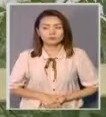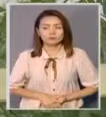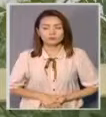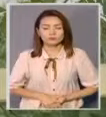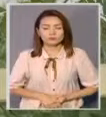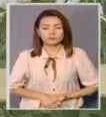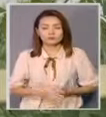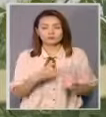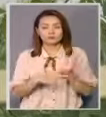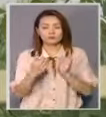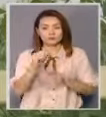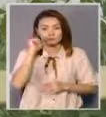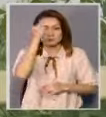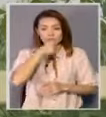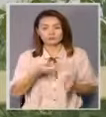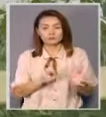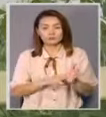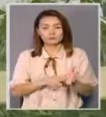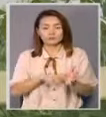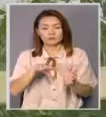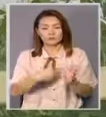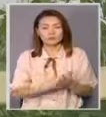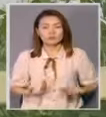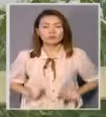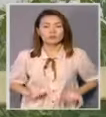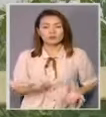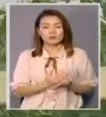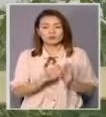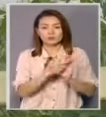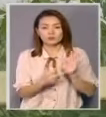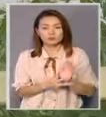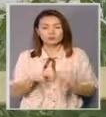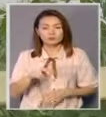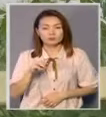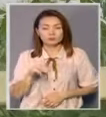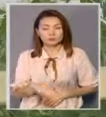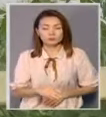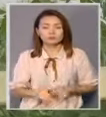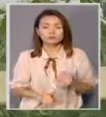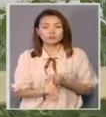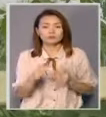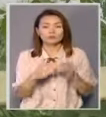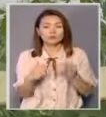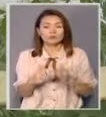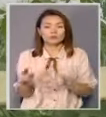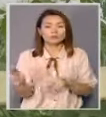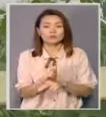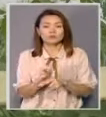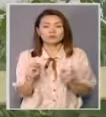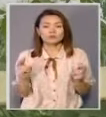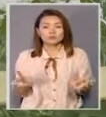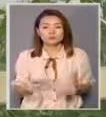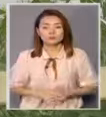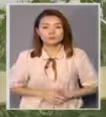91 жыл көшіп келдім, осында содан бері қарата тұрып жатырмын. 18 жылдан бастап мына үйімізді ремонт жасап,